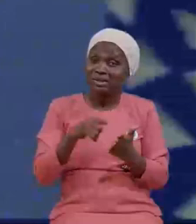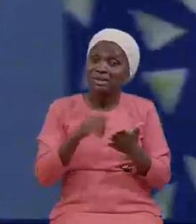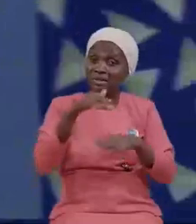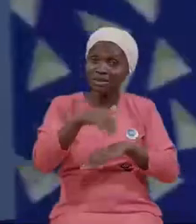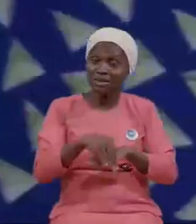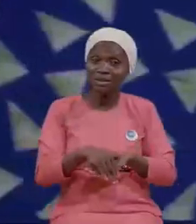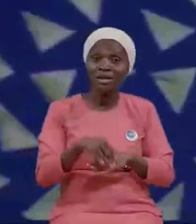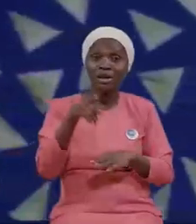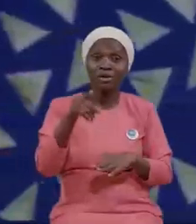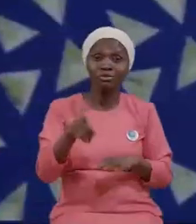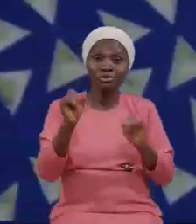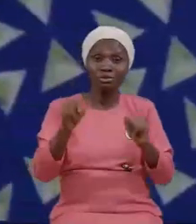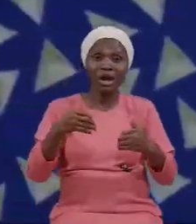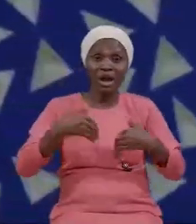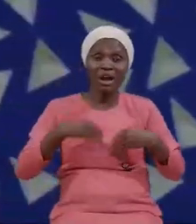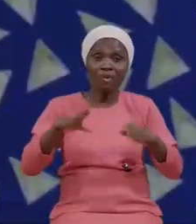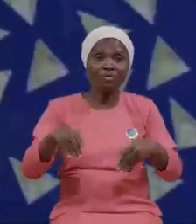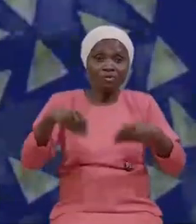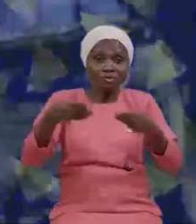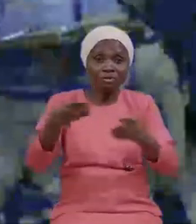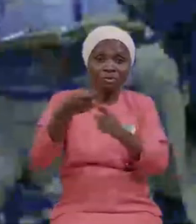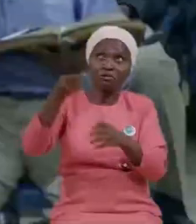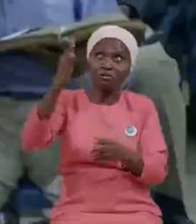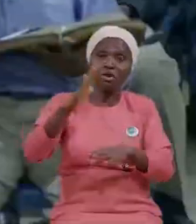Pour que ce soit, tu puisses avoir la provision de Dieu.